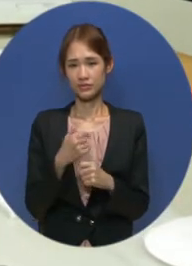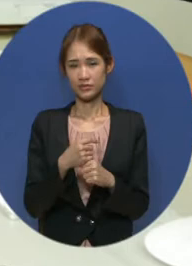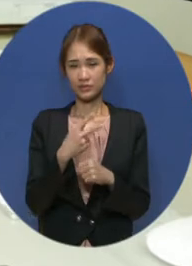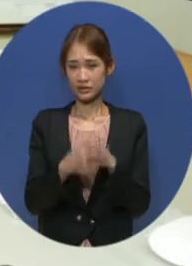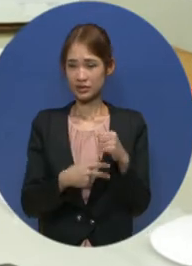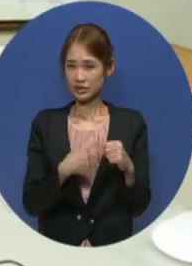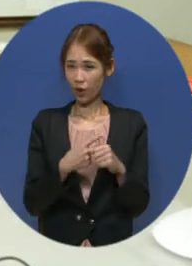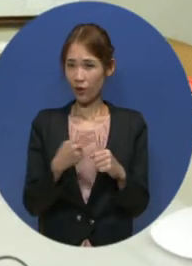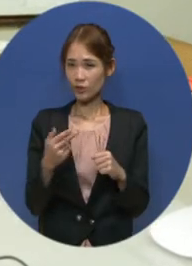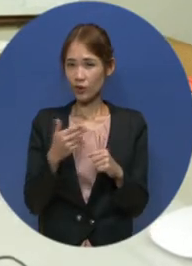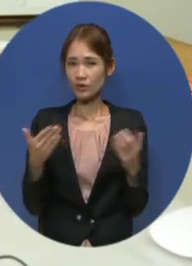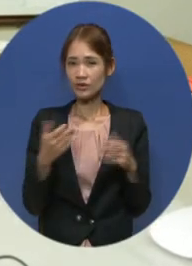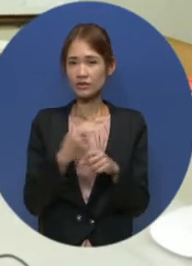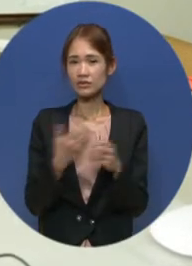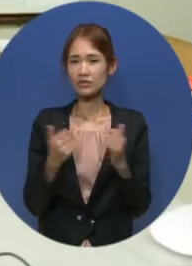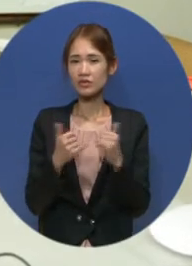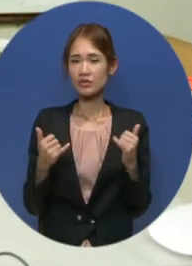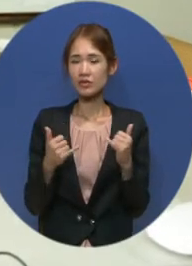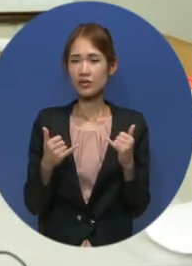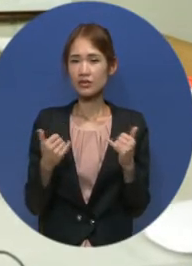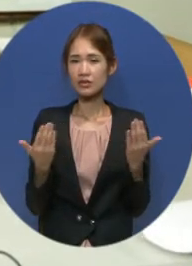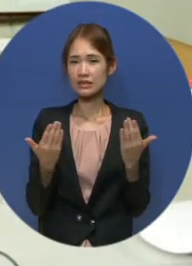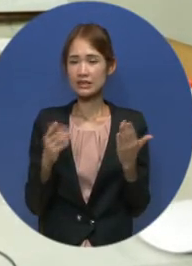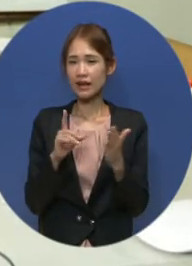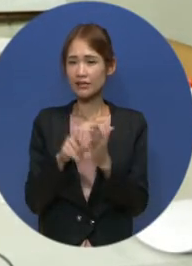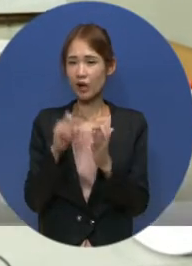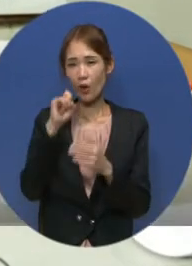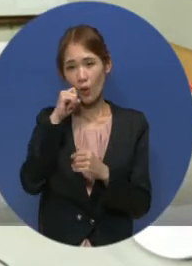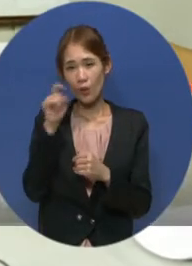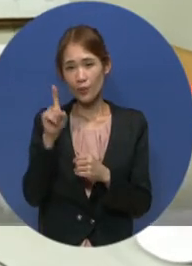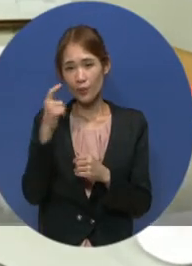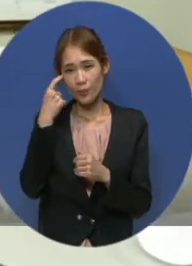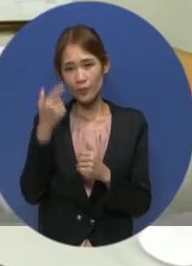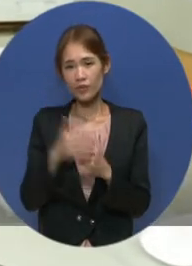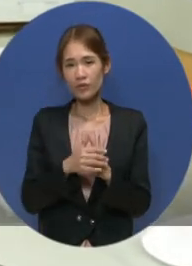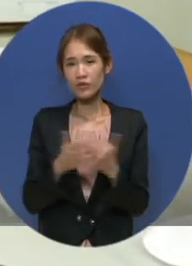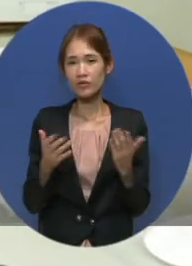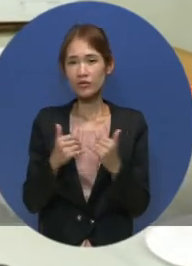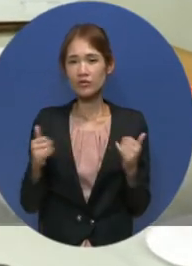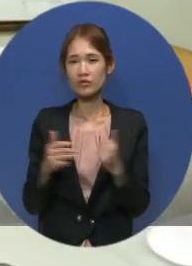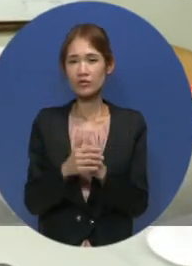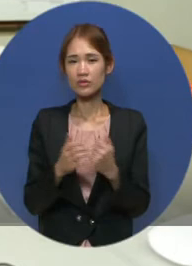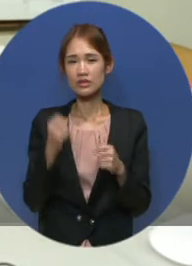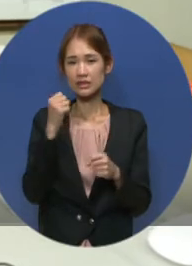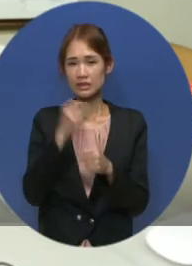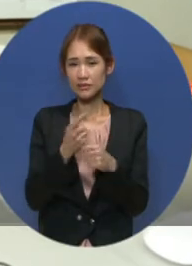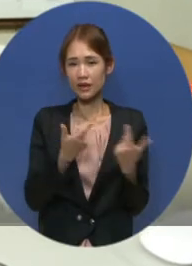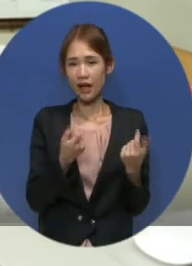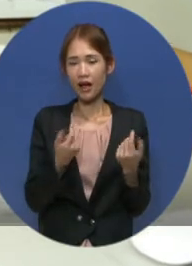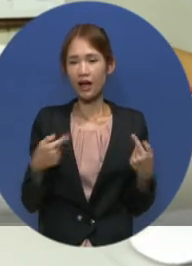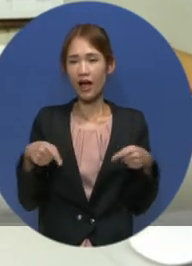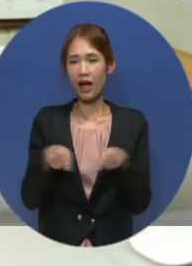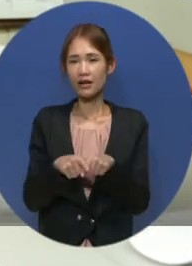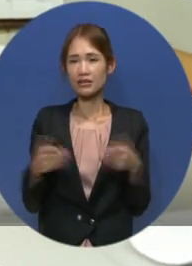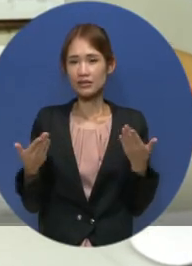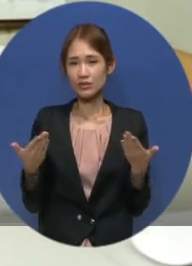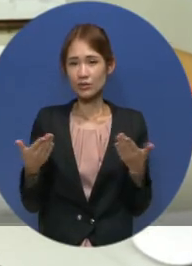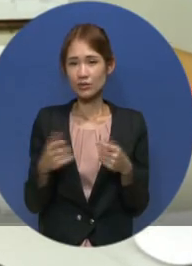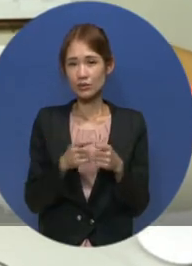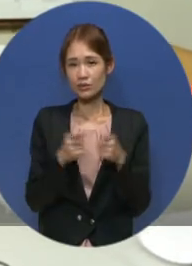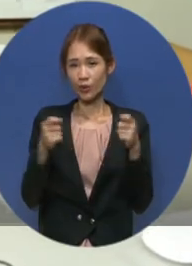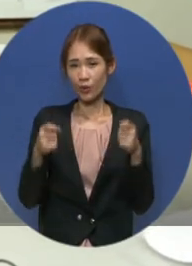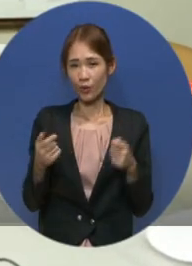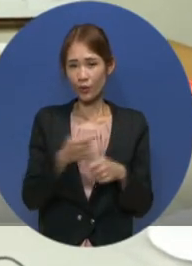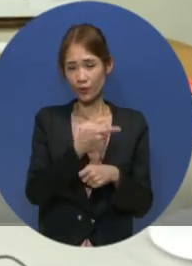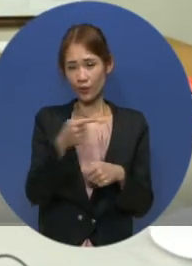일하셨는데 직원분들이랑 일하시면서 어려운 점은 없으신가요? 네, 저희 직원들은 이미 저희가 같이 일하고 있는 그